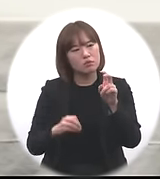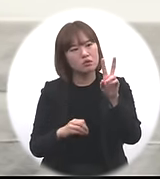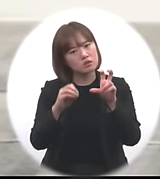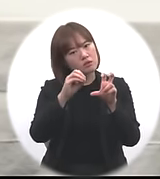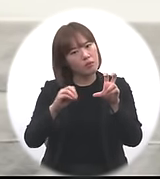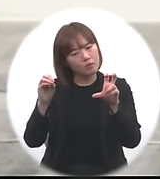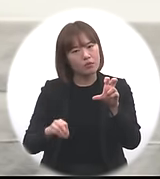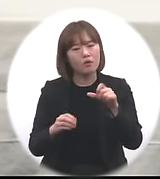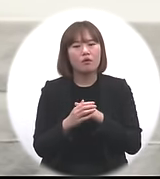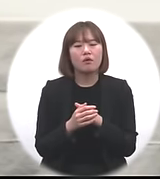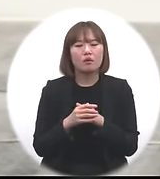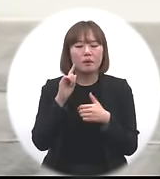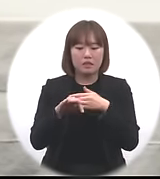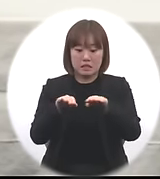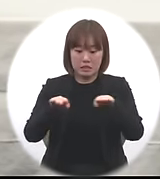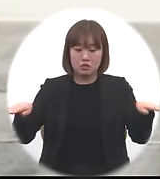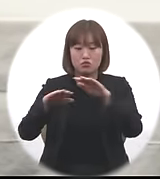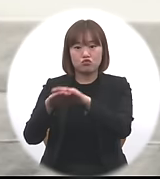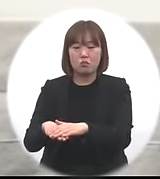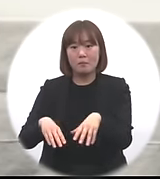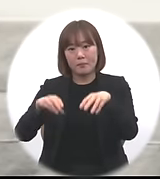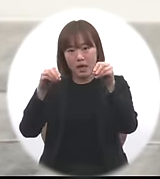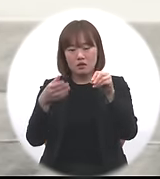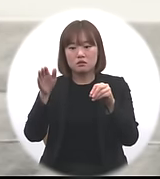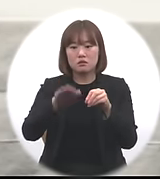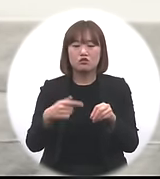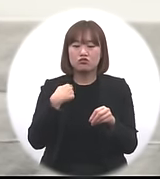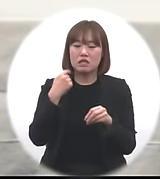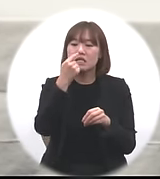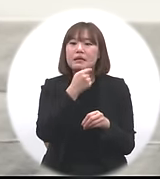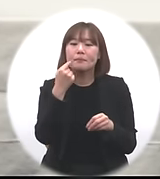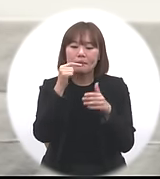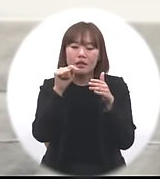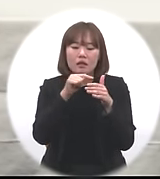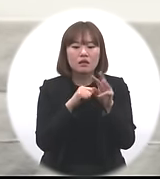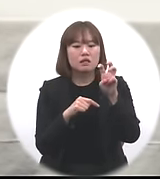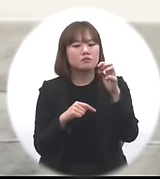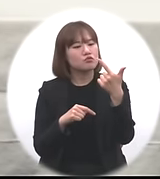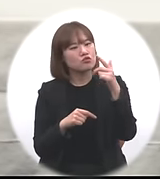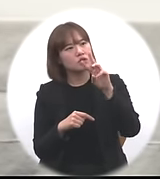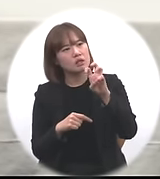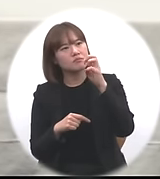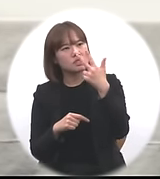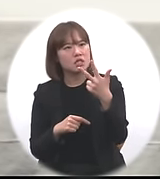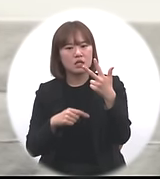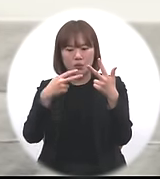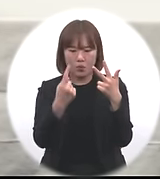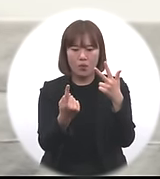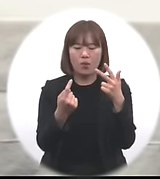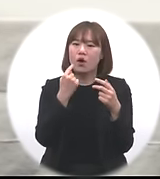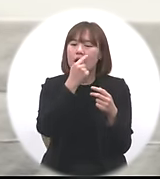한 20도, 25도. 그렇죠? 그리고는 싱크대에 올려놓으면 그래도 좀 마르긴 해요. 근데 우리 입안은 온도가 36도,